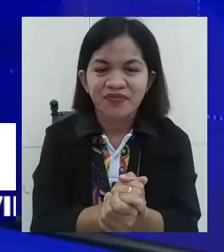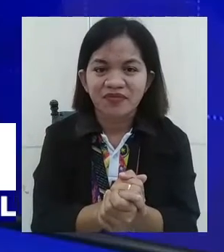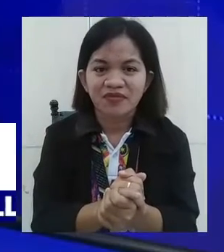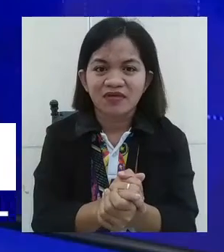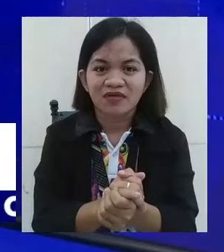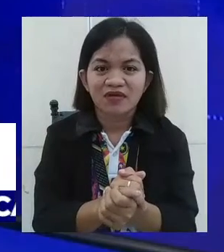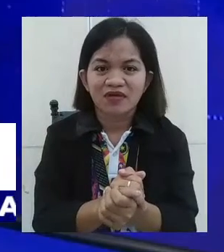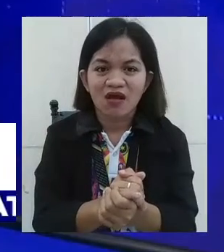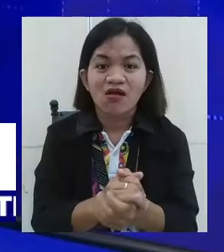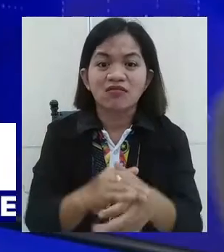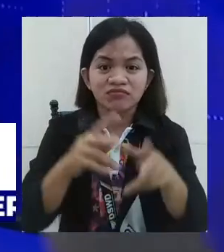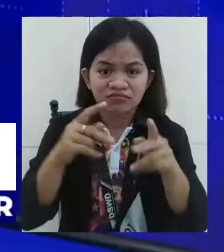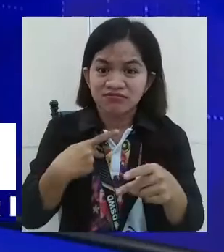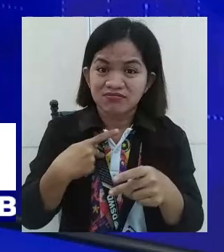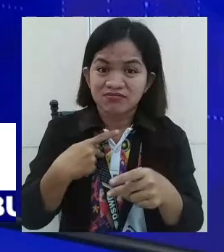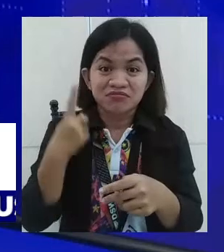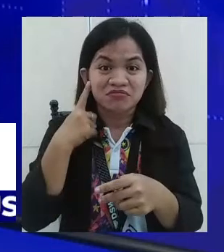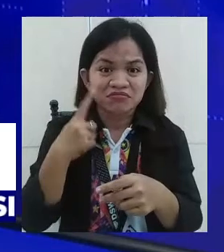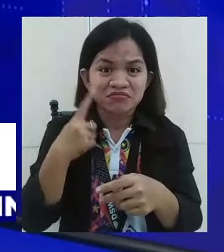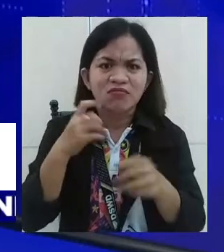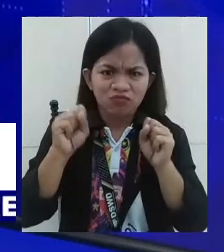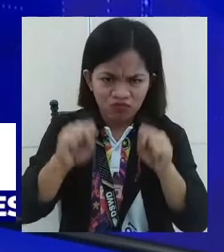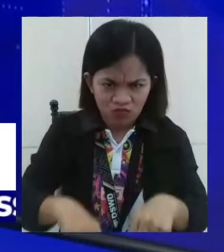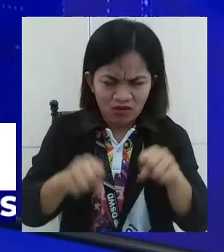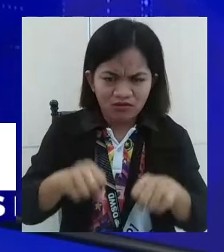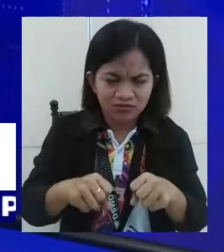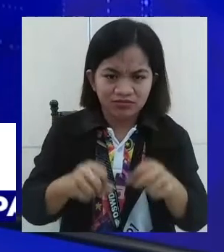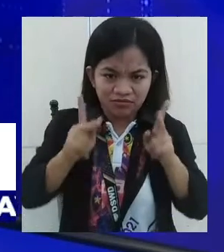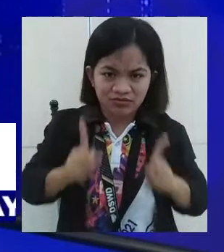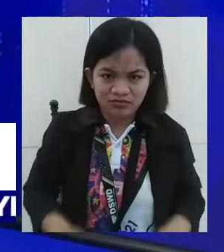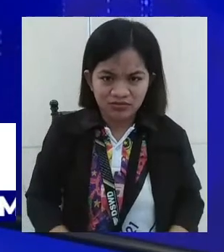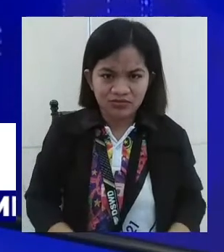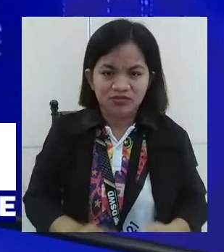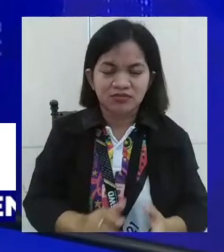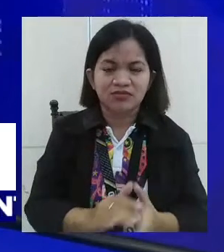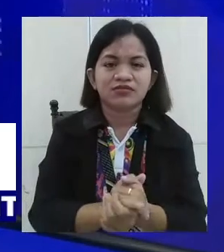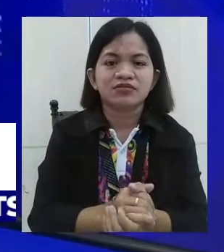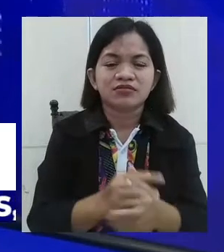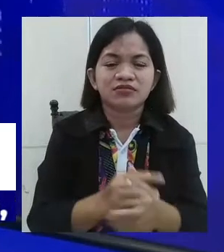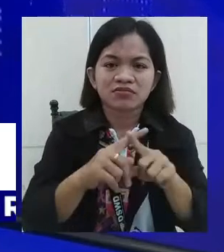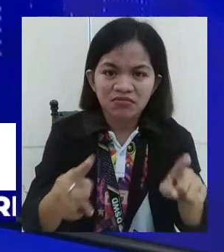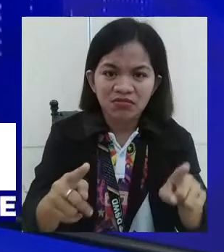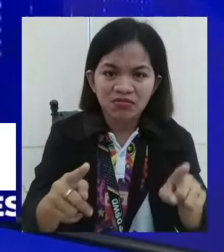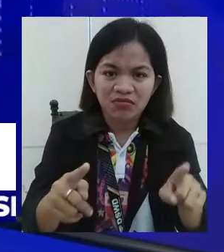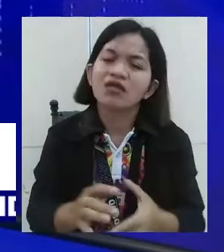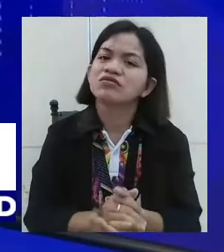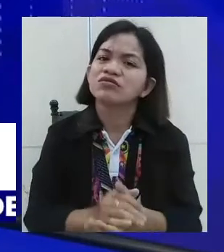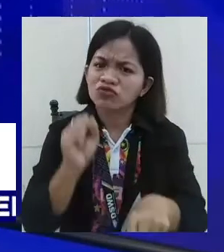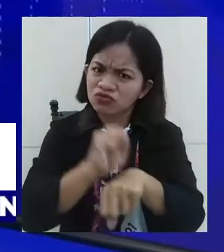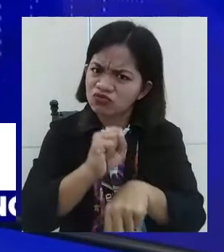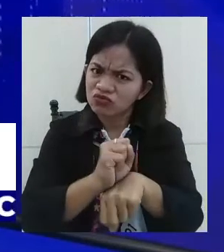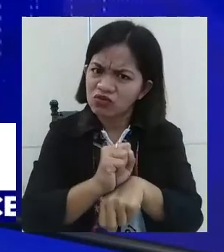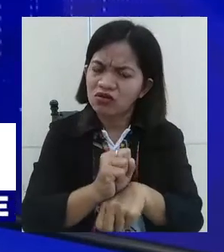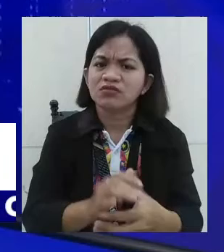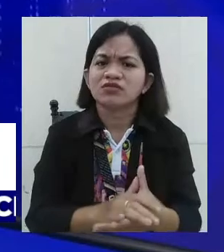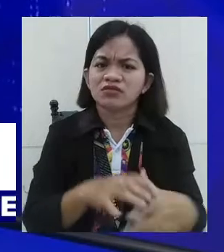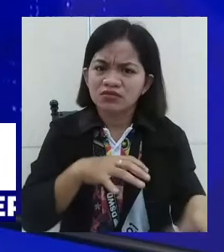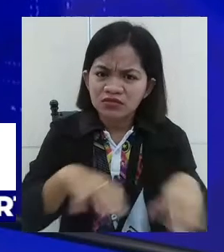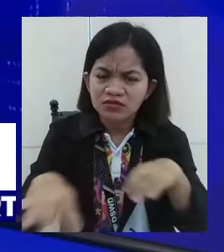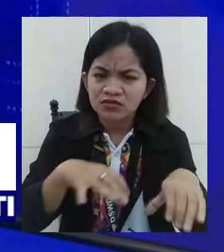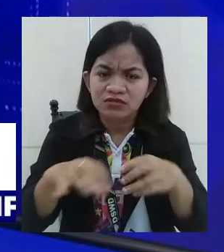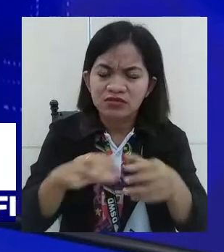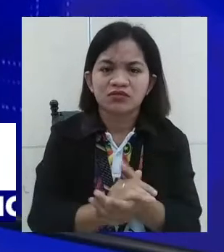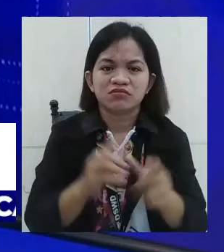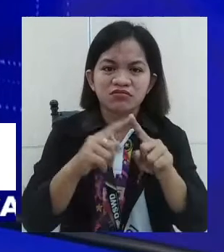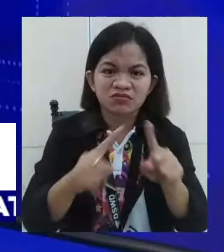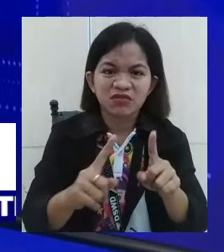can move as fast as they can. But in terms of employment, in terms of livelihood, pag ang kausap nila, ang